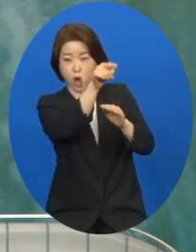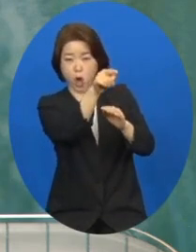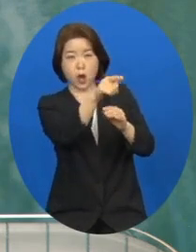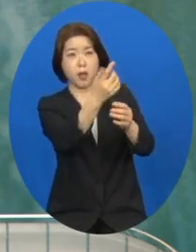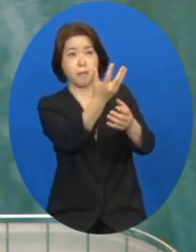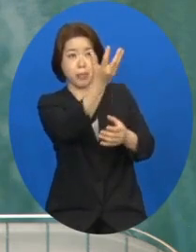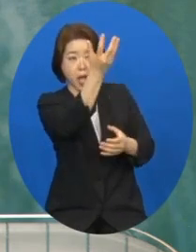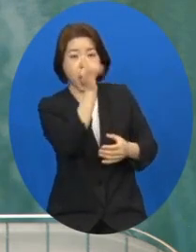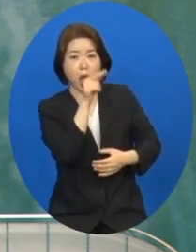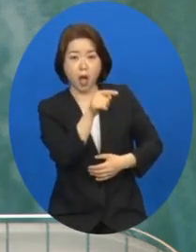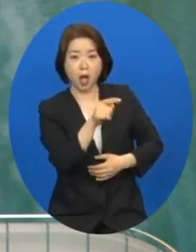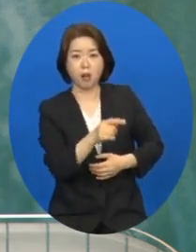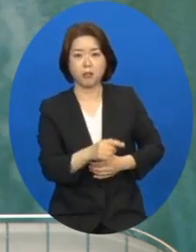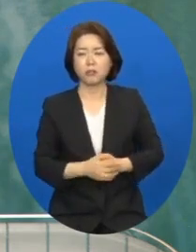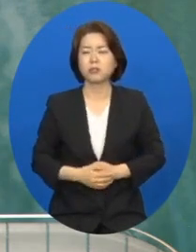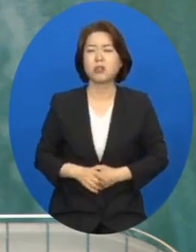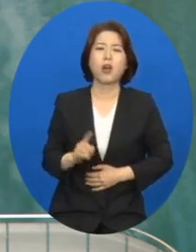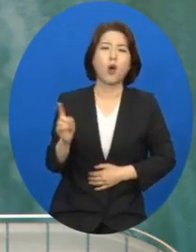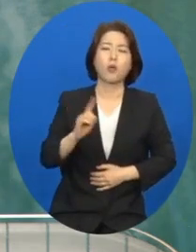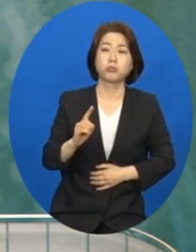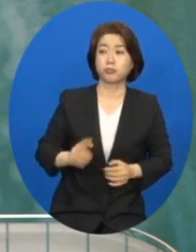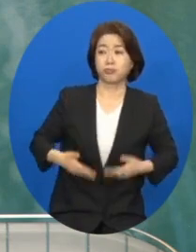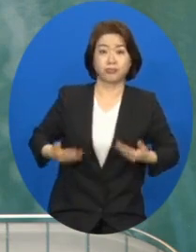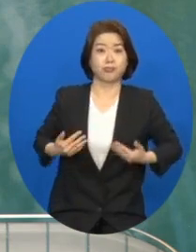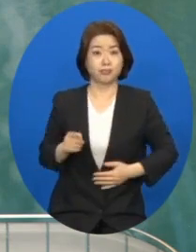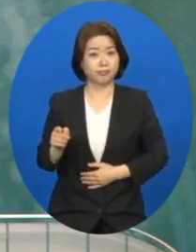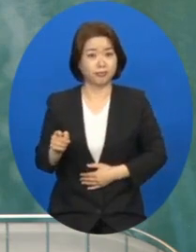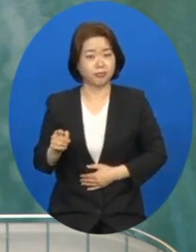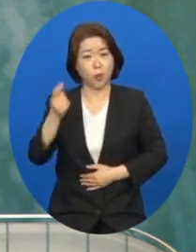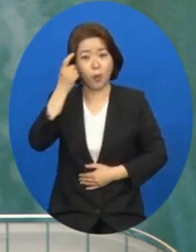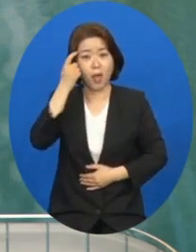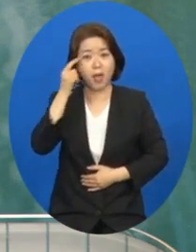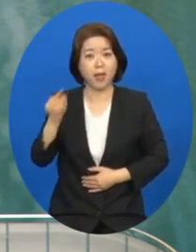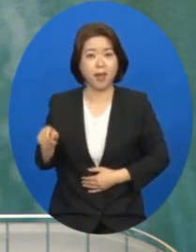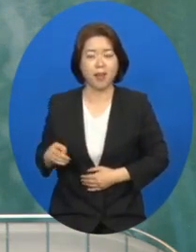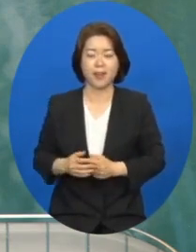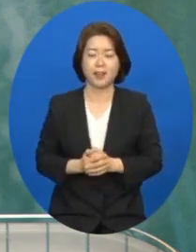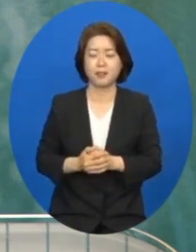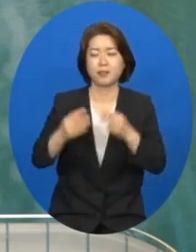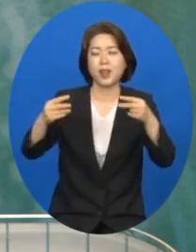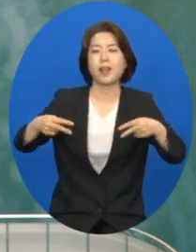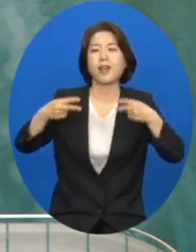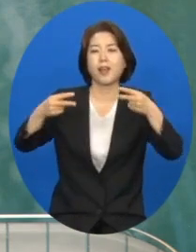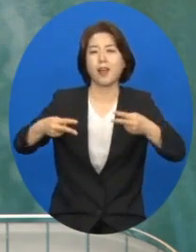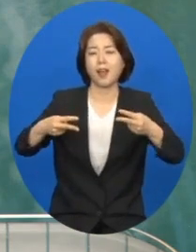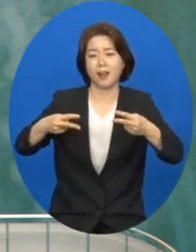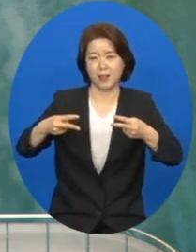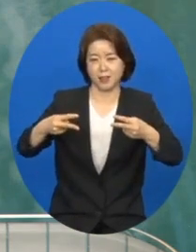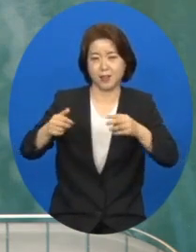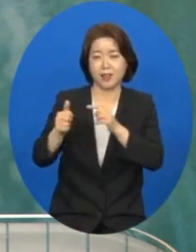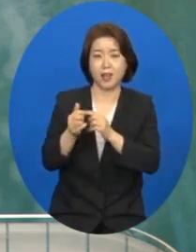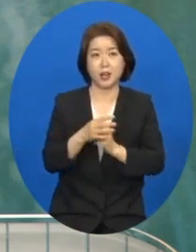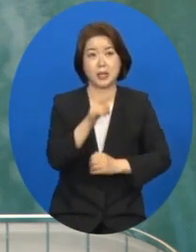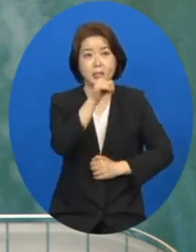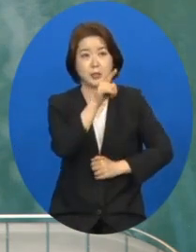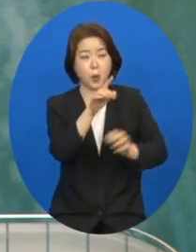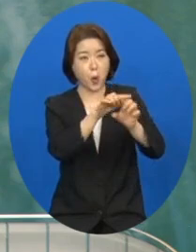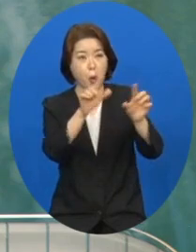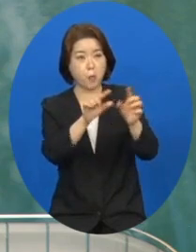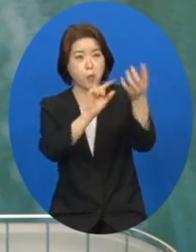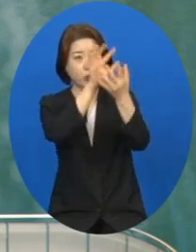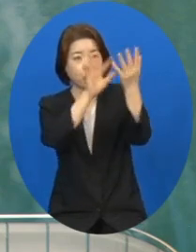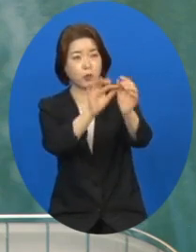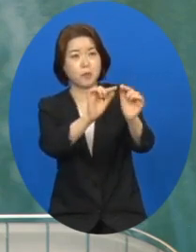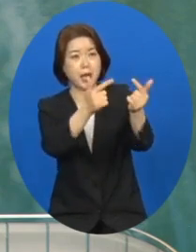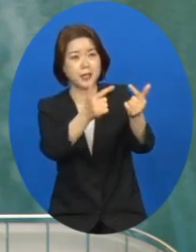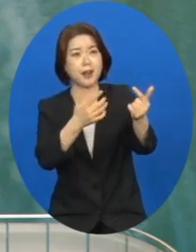떴는데 무슨 그런 호들갑을 떱니까? 엘리야가 그 구름이 보통 구름이 아니라는 것을